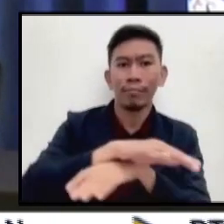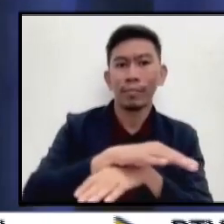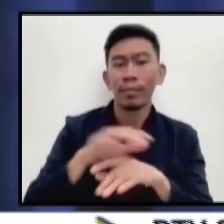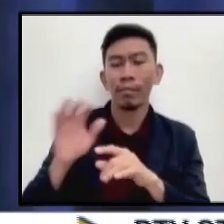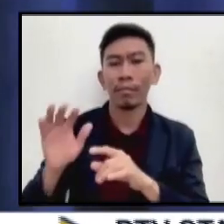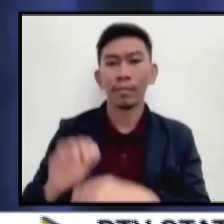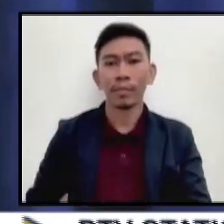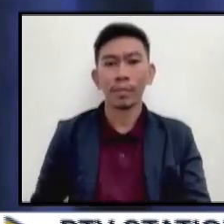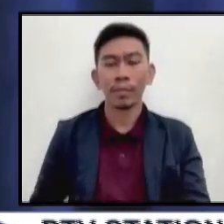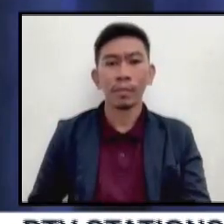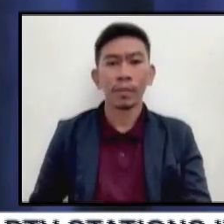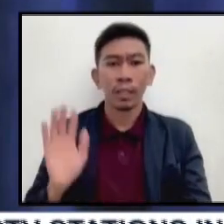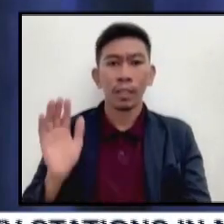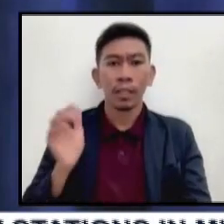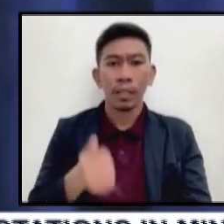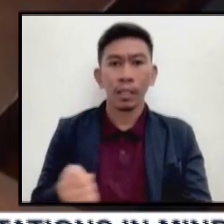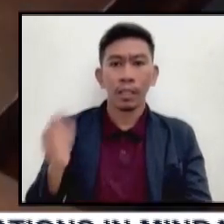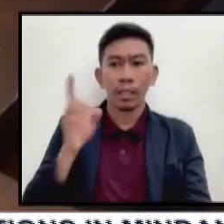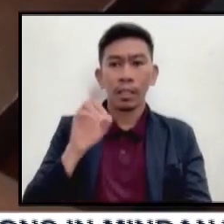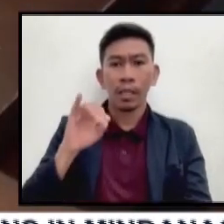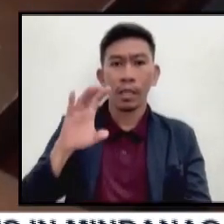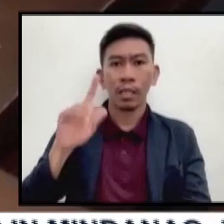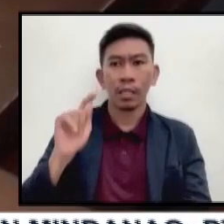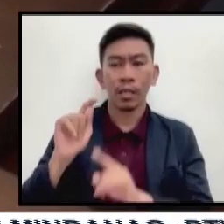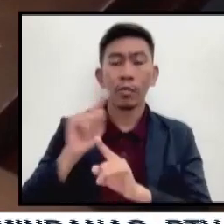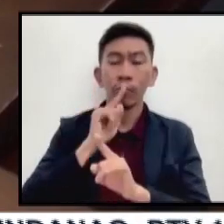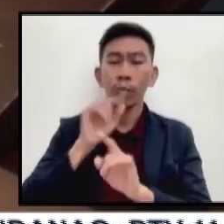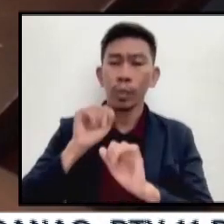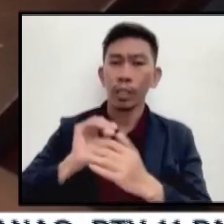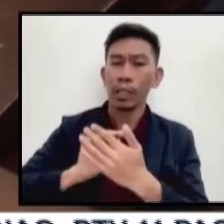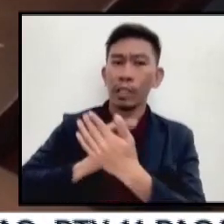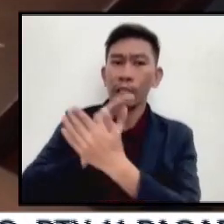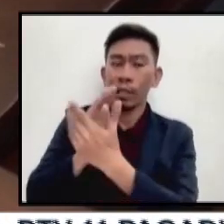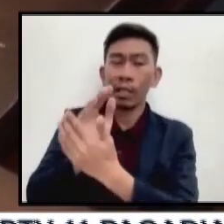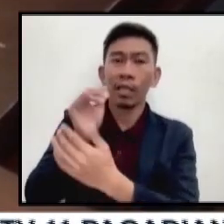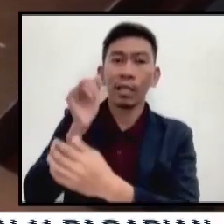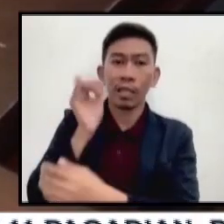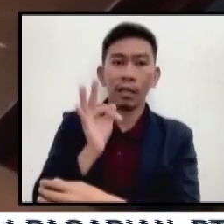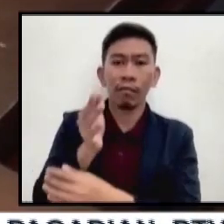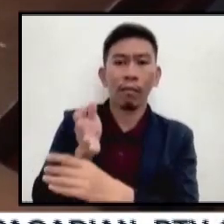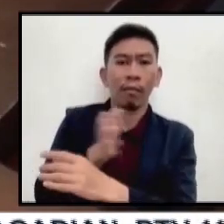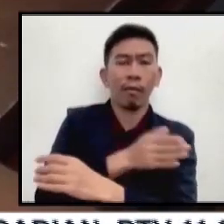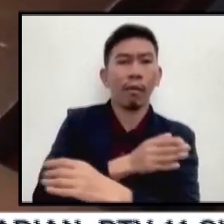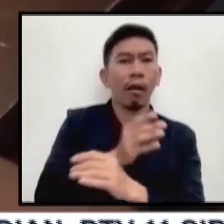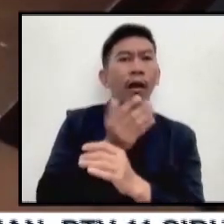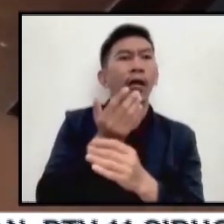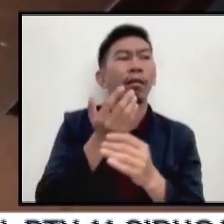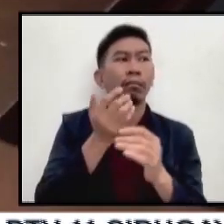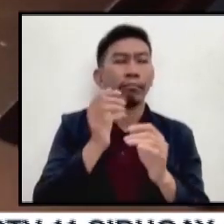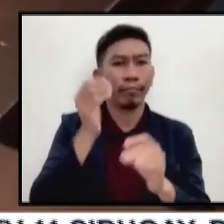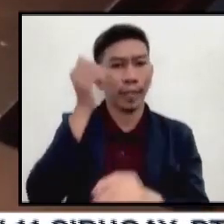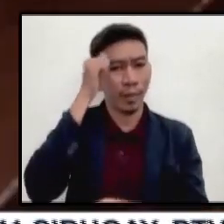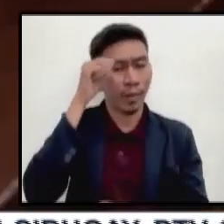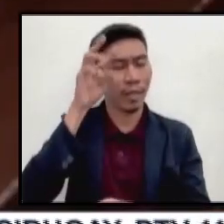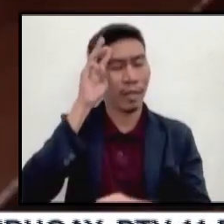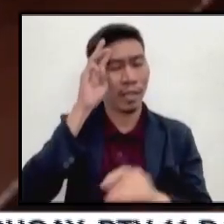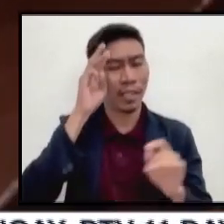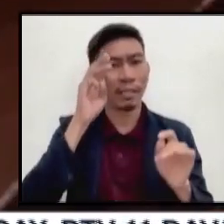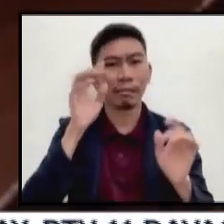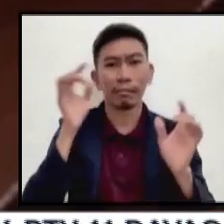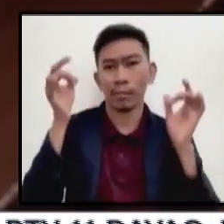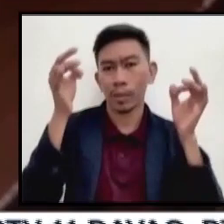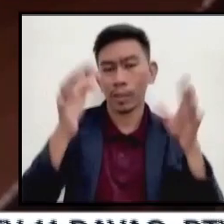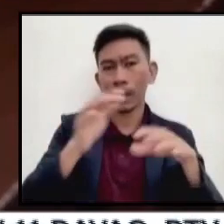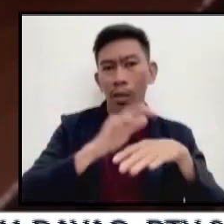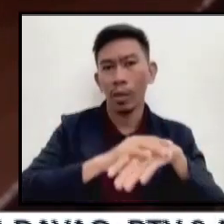Uy, napigilan sana ito kung mas maagang naging mulat ang publiko kaugnay sa panganib sa cyberspace. Kaya